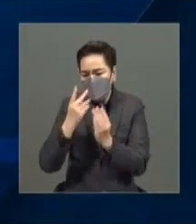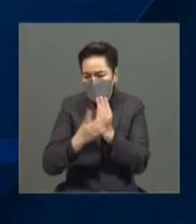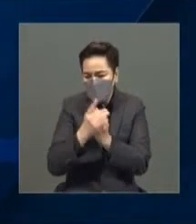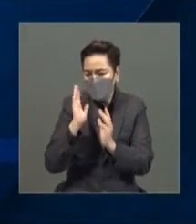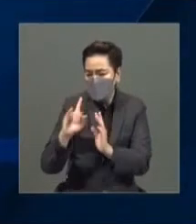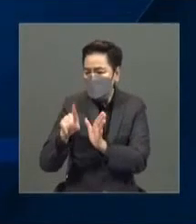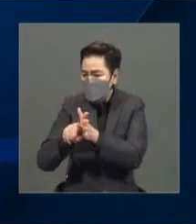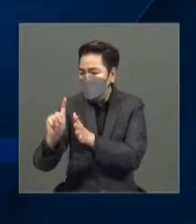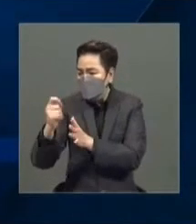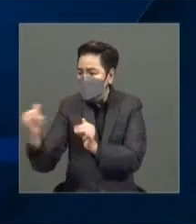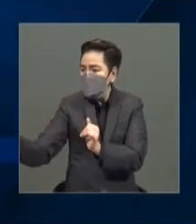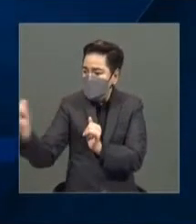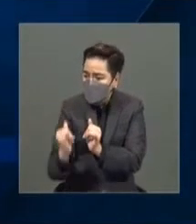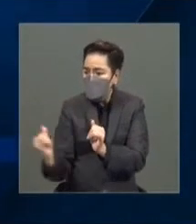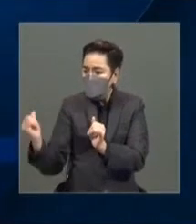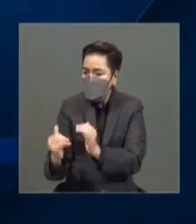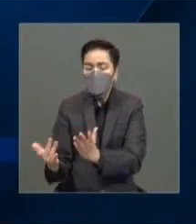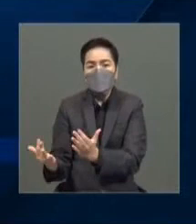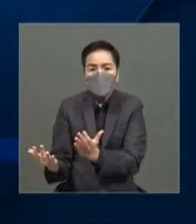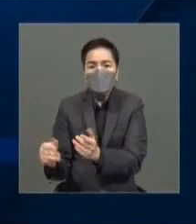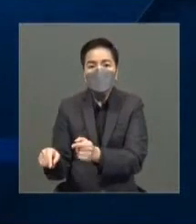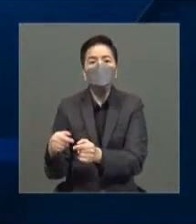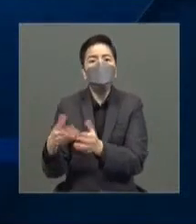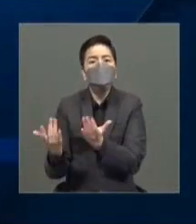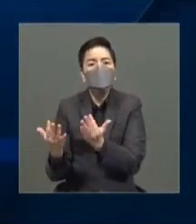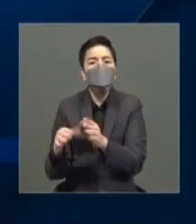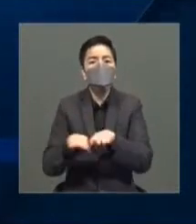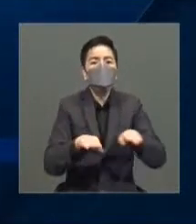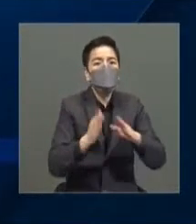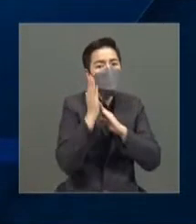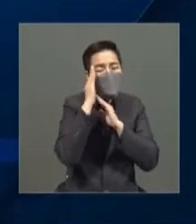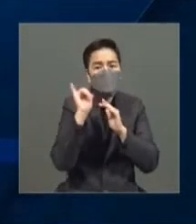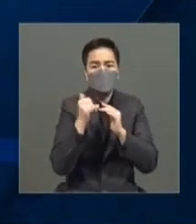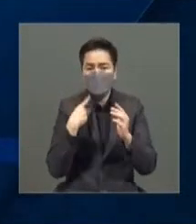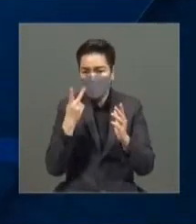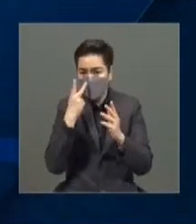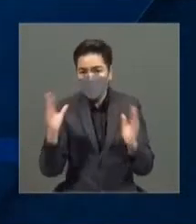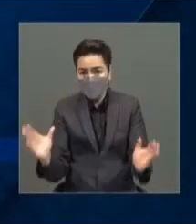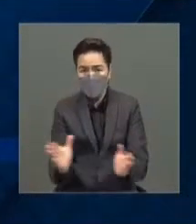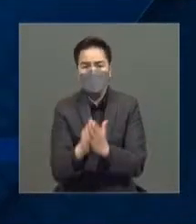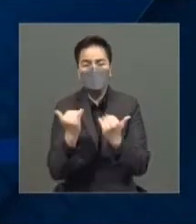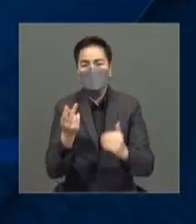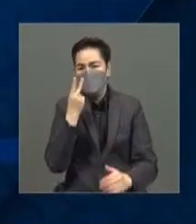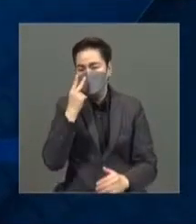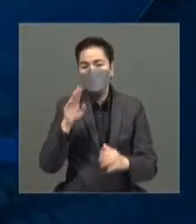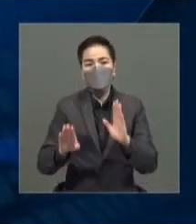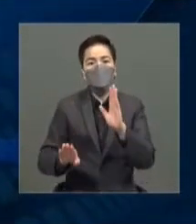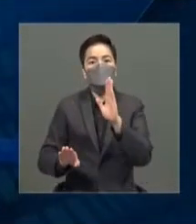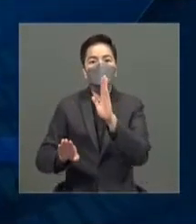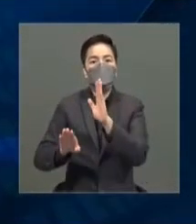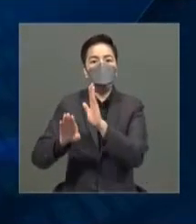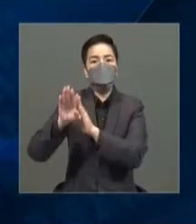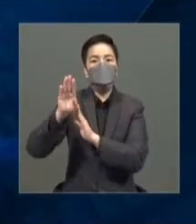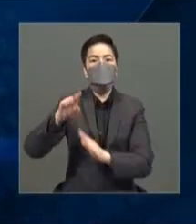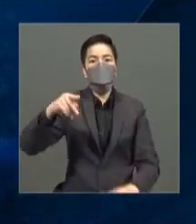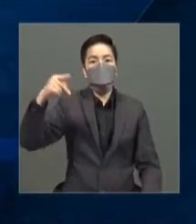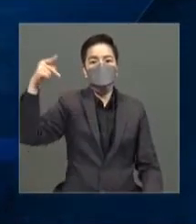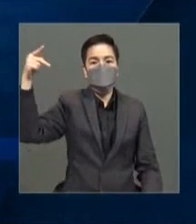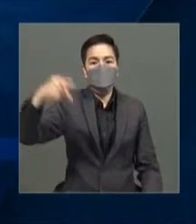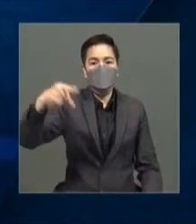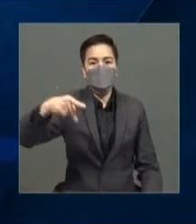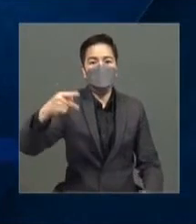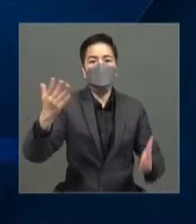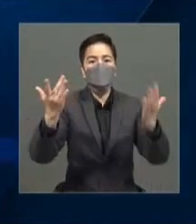ดเชื้อใหม่ทั้งระดับเขียวเหลืองแดงเข้ามาตัวเลขสะสมในช่วงนี้จึงเห็นสูงขึ้นเป็นระดับ 1,000 นะ